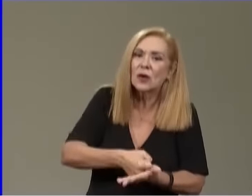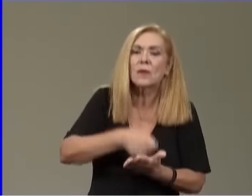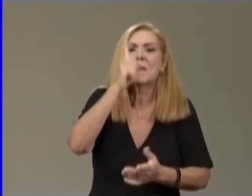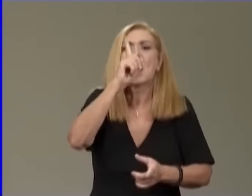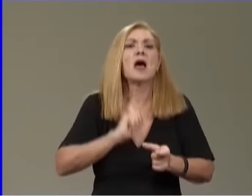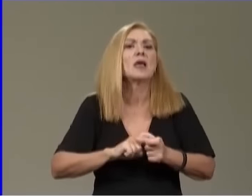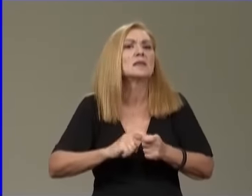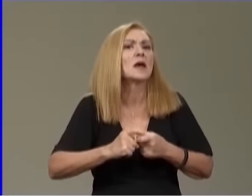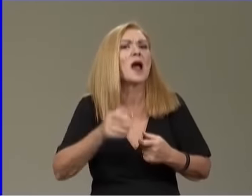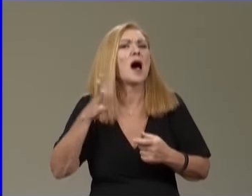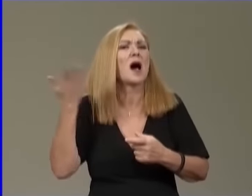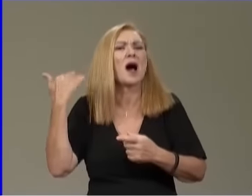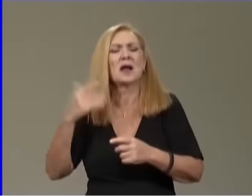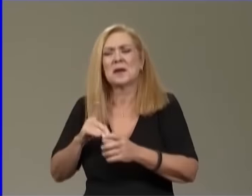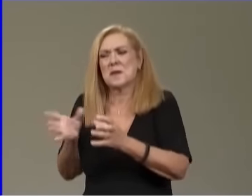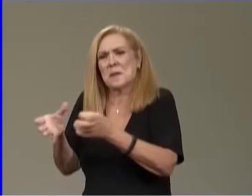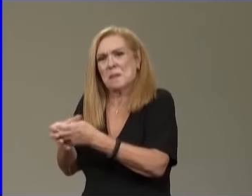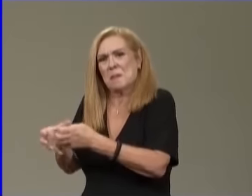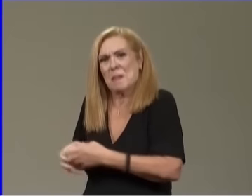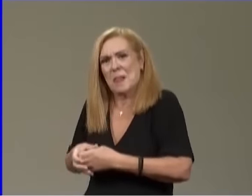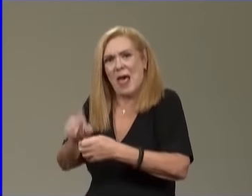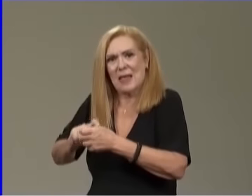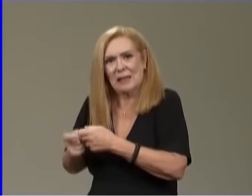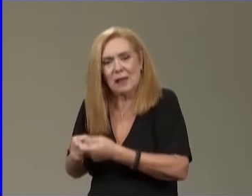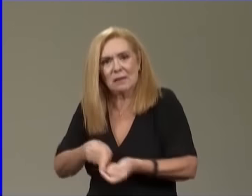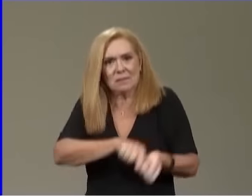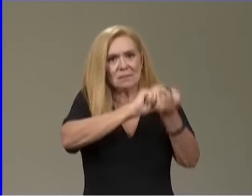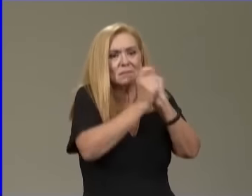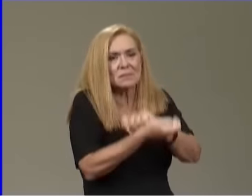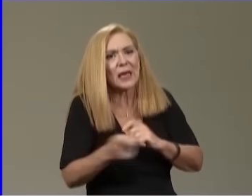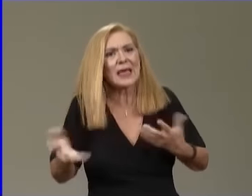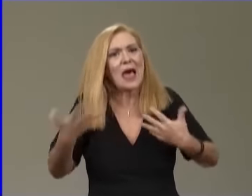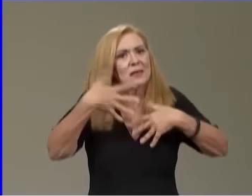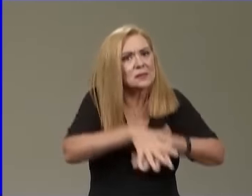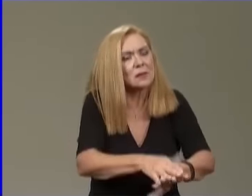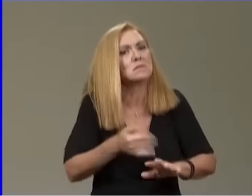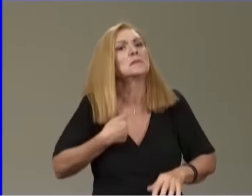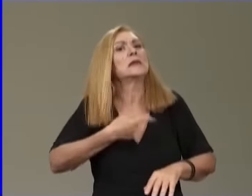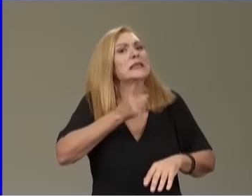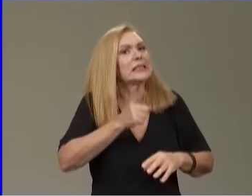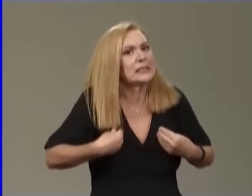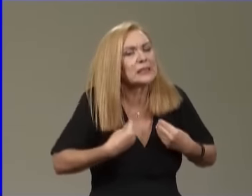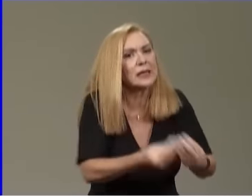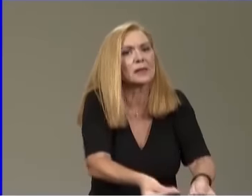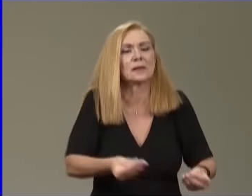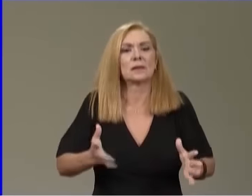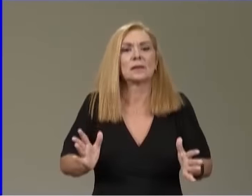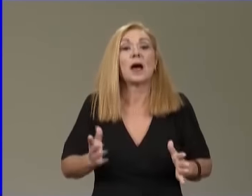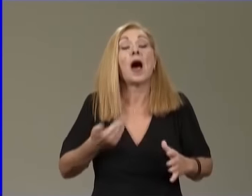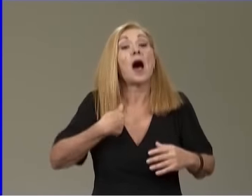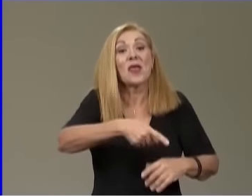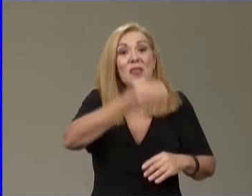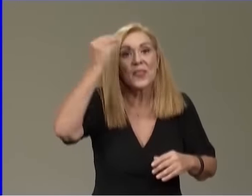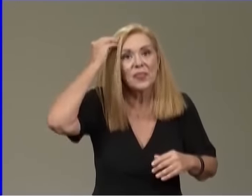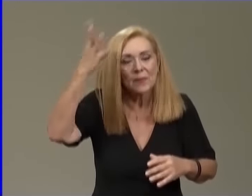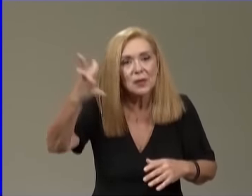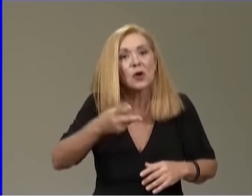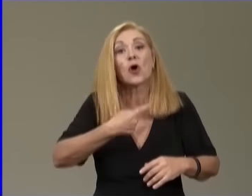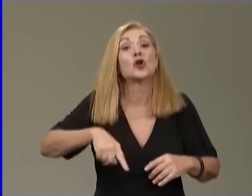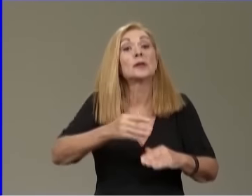από μετασχηματισμό μικρότερο, για να δώσουμε κίνητρα για συγχωνεύσεις εταιρεών ή οικονομίες κλίμακος. Ενώ θυμίζω παράλληλα ότι έχει